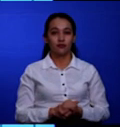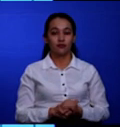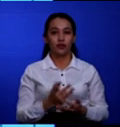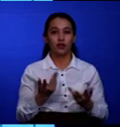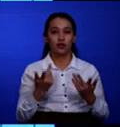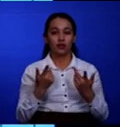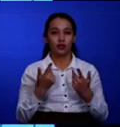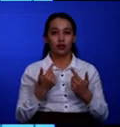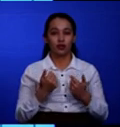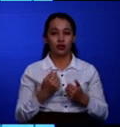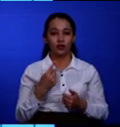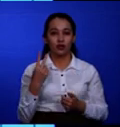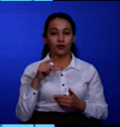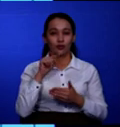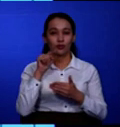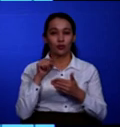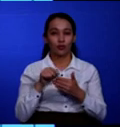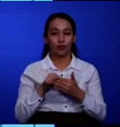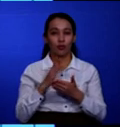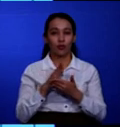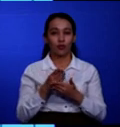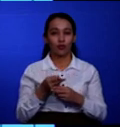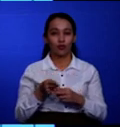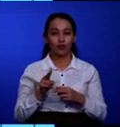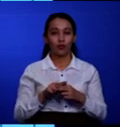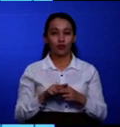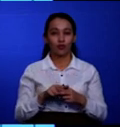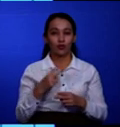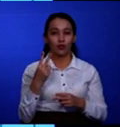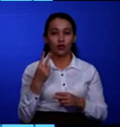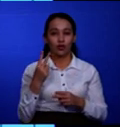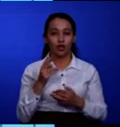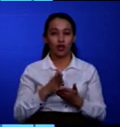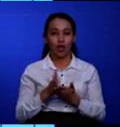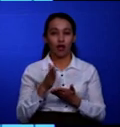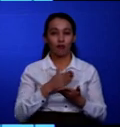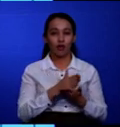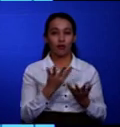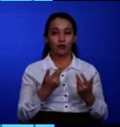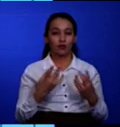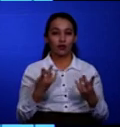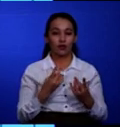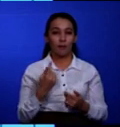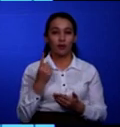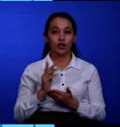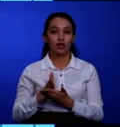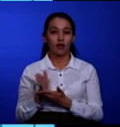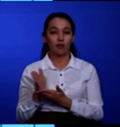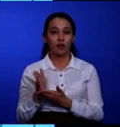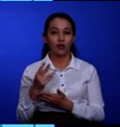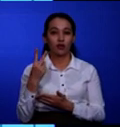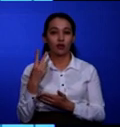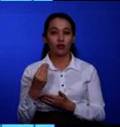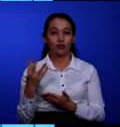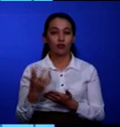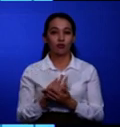Yechishda bu yerda ikkita so'roq bo'lganligi uchun masalamizning ikki amal bilan yechamiz. Birinchi amalda biz ikkinchi kunni